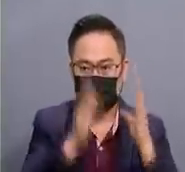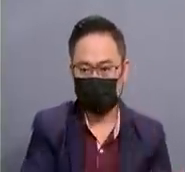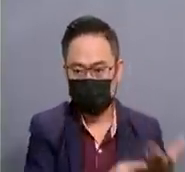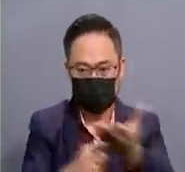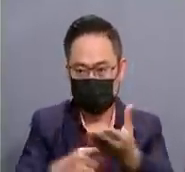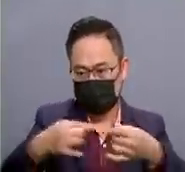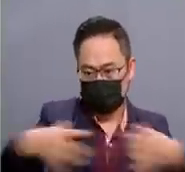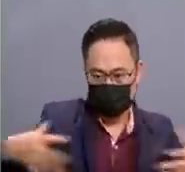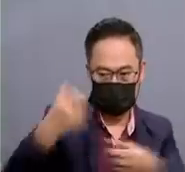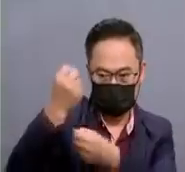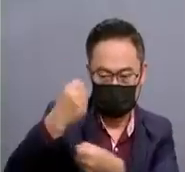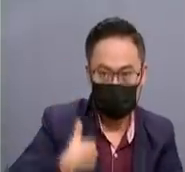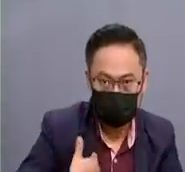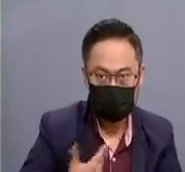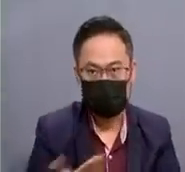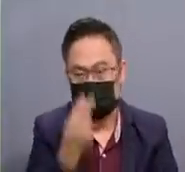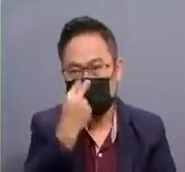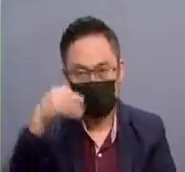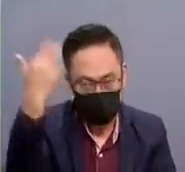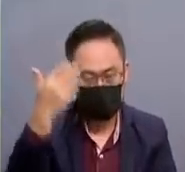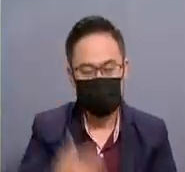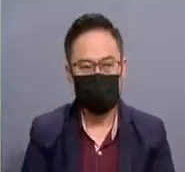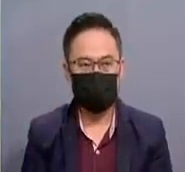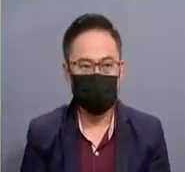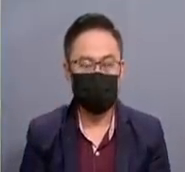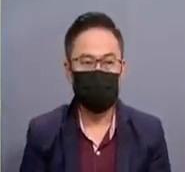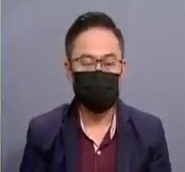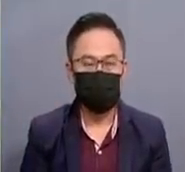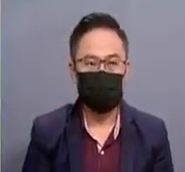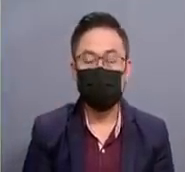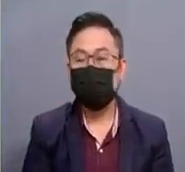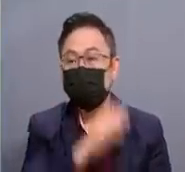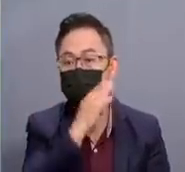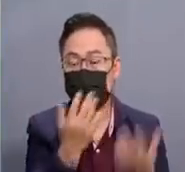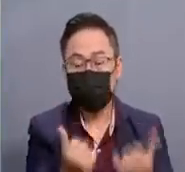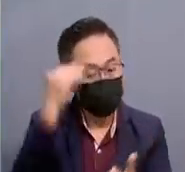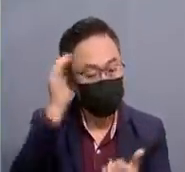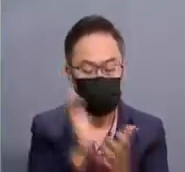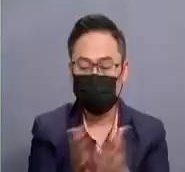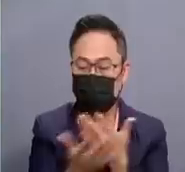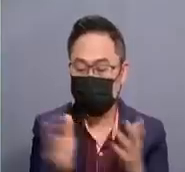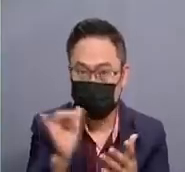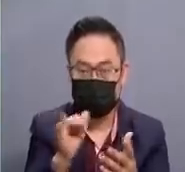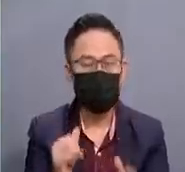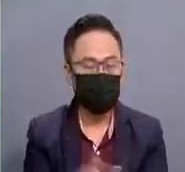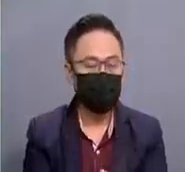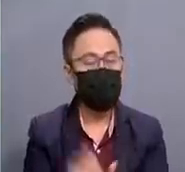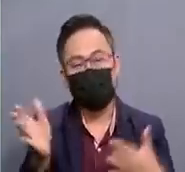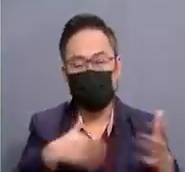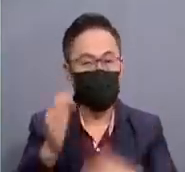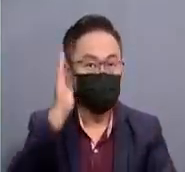ไม่ครับอย่างไรก็ตามครับหากวันนี้ตำรวจยังไม่อนุญาตให้ประกันตัวทางญาติก็ยังมีสิทธิ์ที่